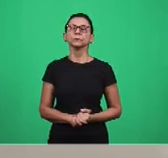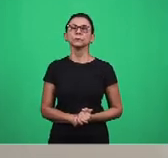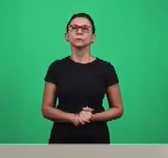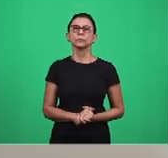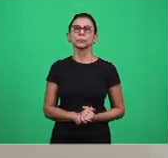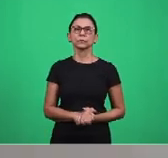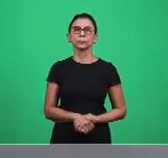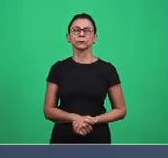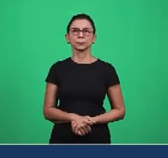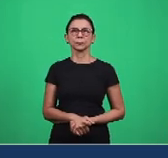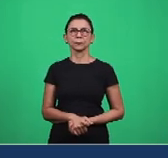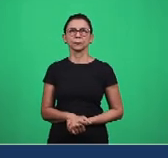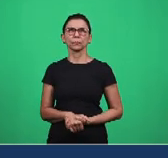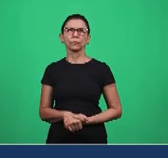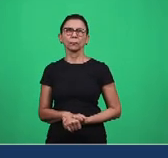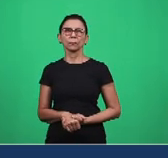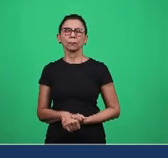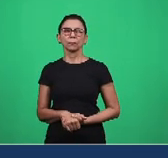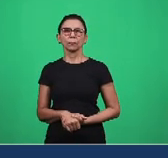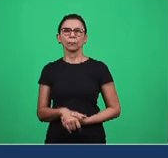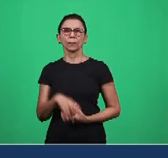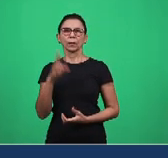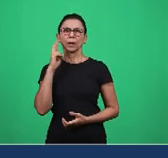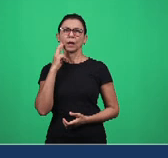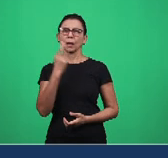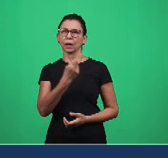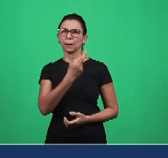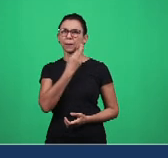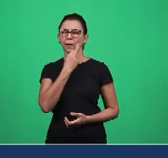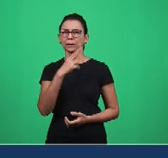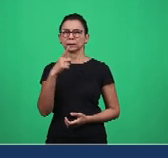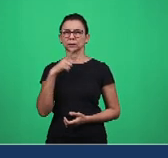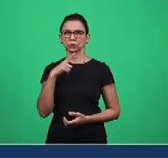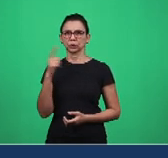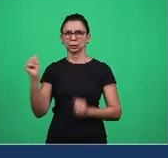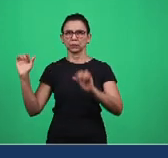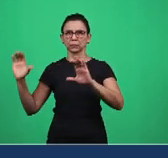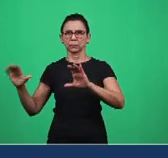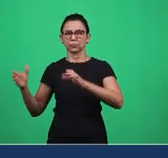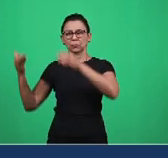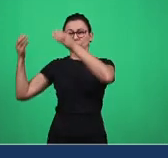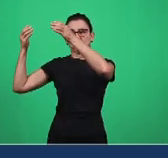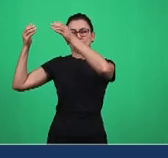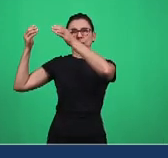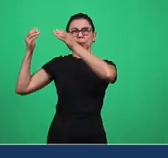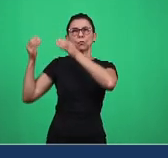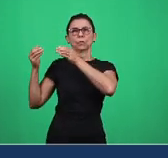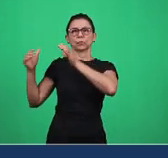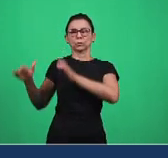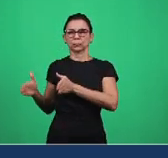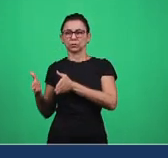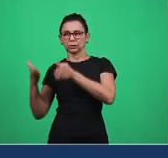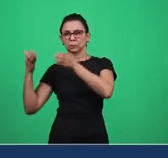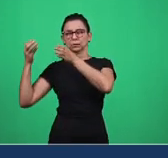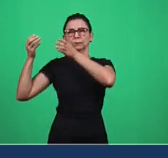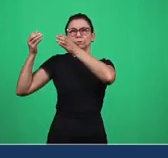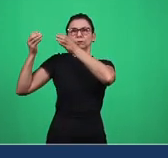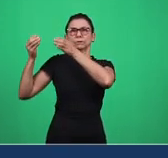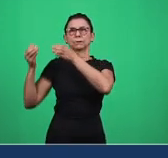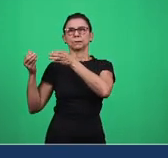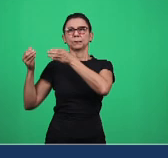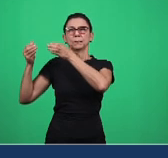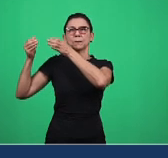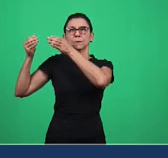Genèse 24, 15, la couche qu'elle portait sous les épaules parle de la